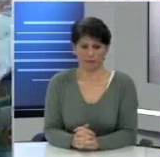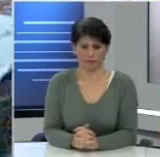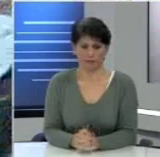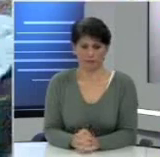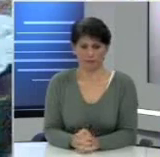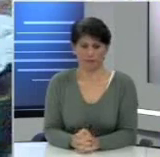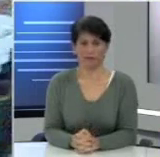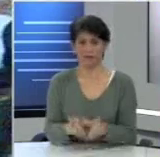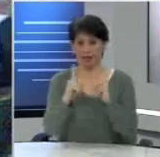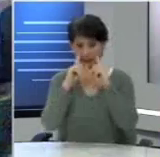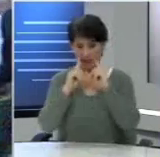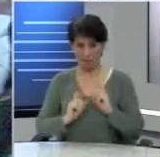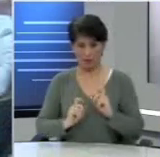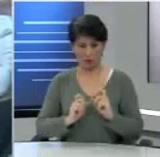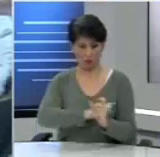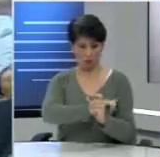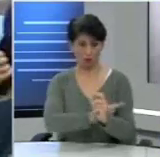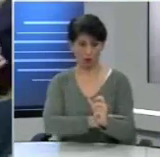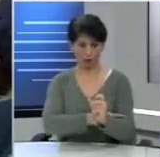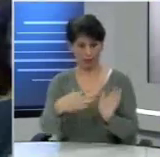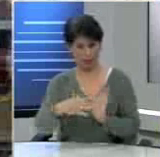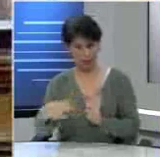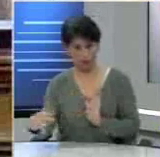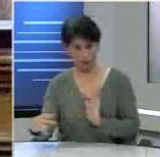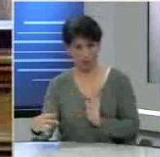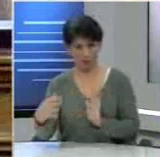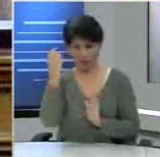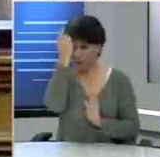Τα απαιτούμενα προσόντα για το διορισμό του